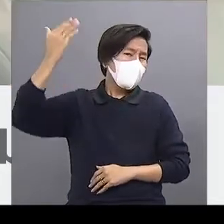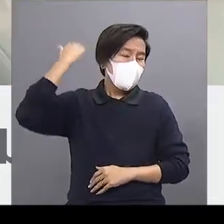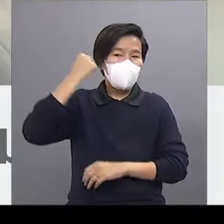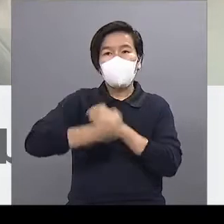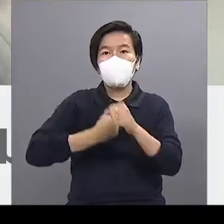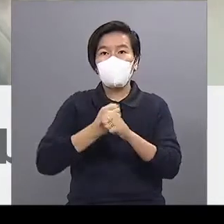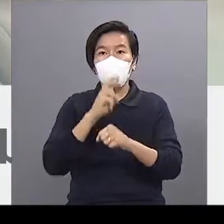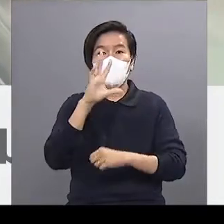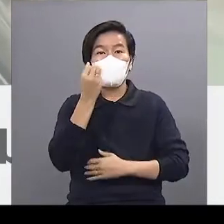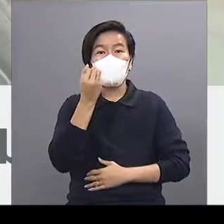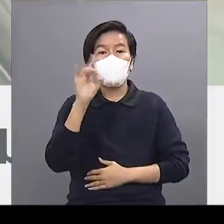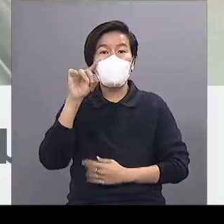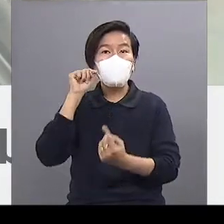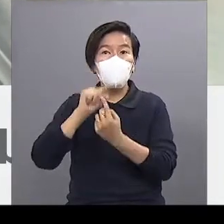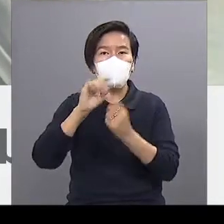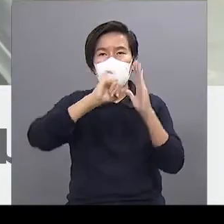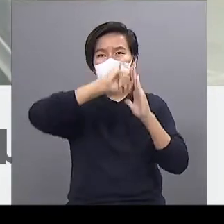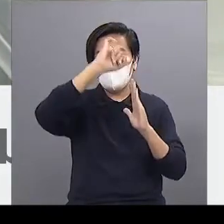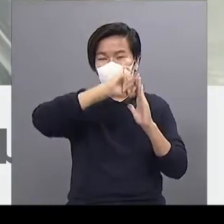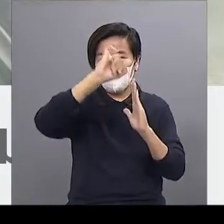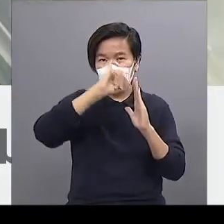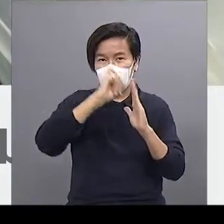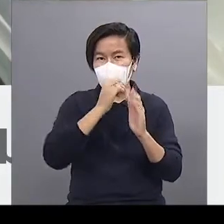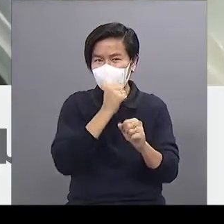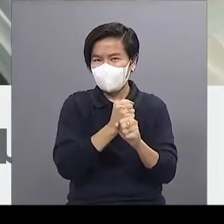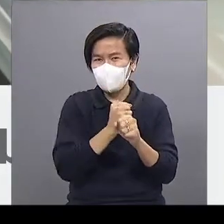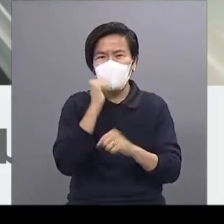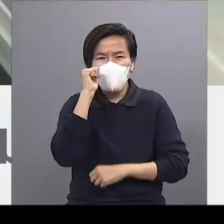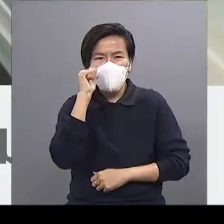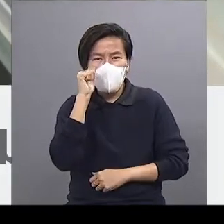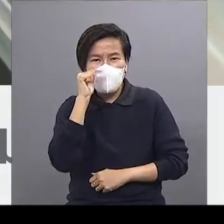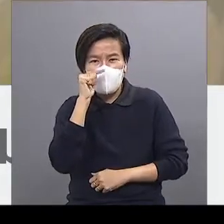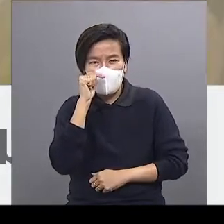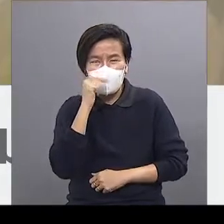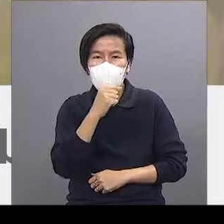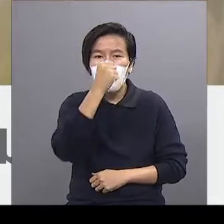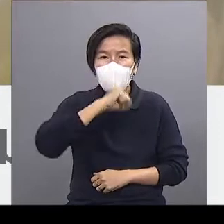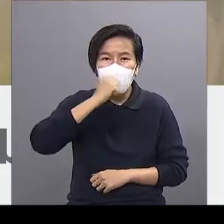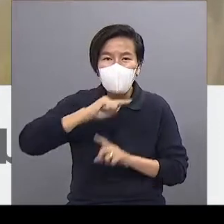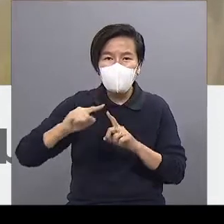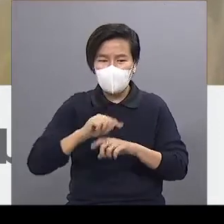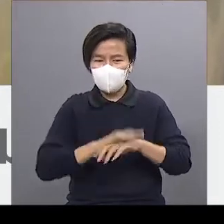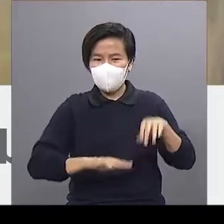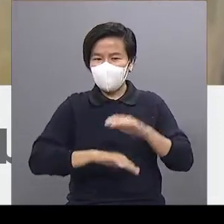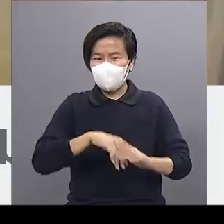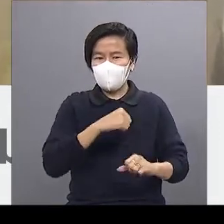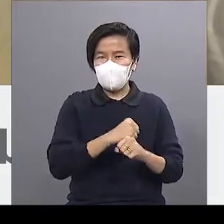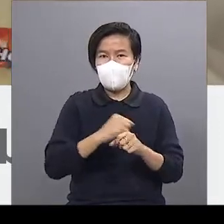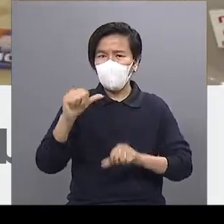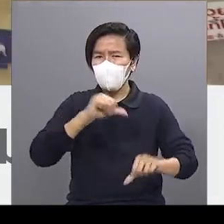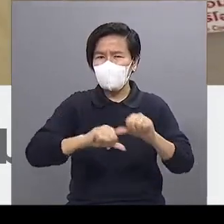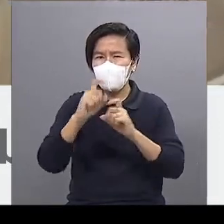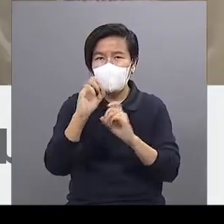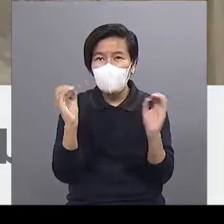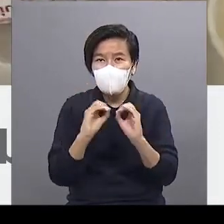เชียงใหม่ได้กินไอศครีมไม่เป็นรสธรรมชาติและผลไม้ตามฤดูกาลไม่ปรุงแต่งเช่นส้มมะนาวลิ้นจี่และ